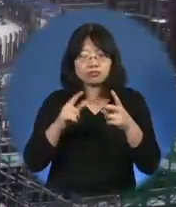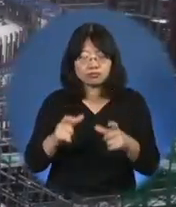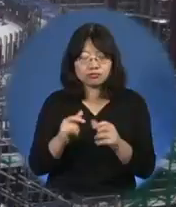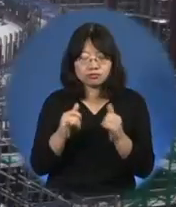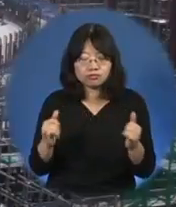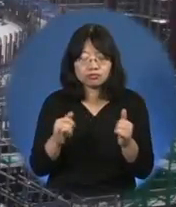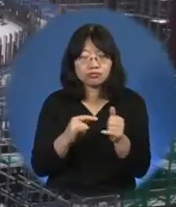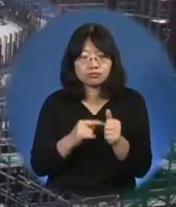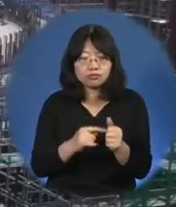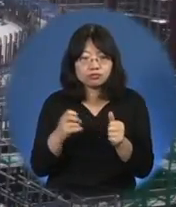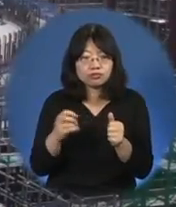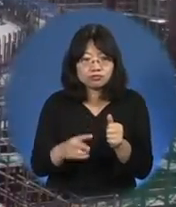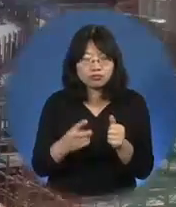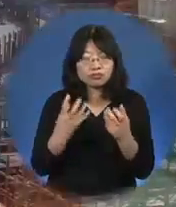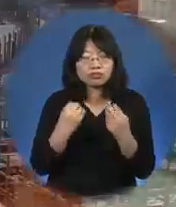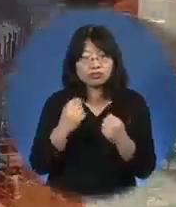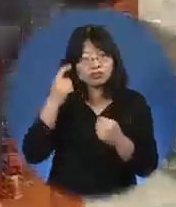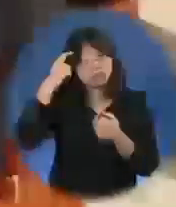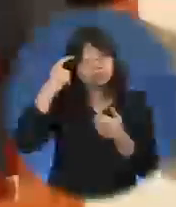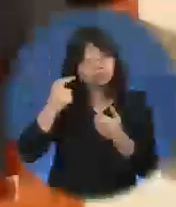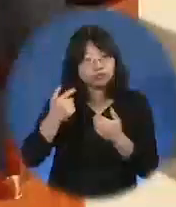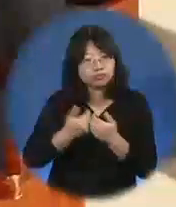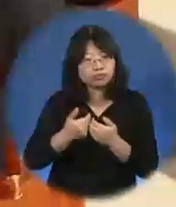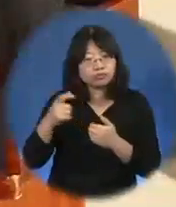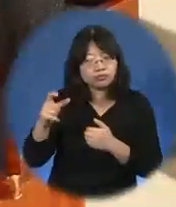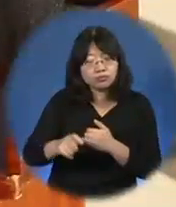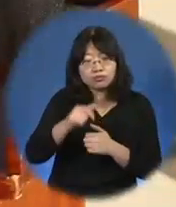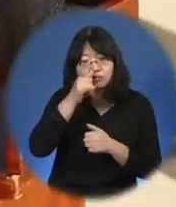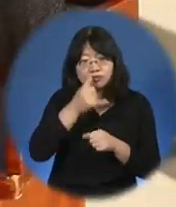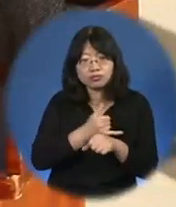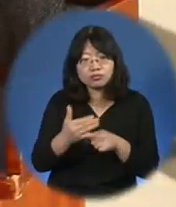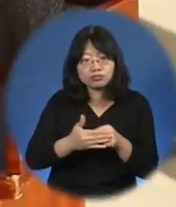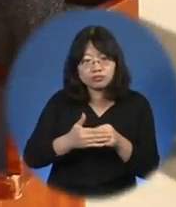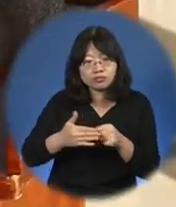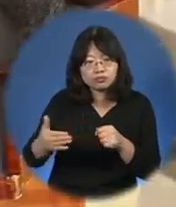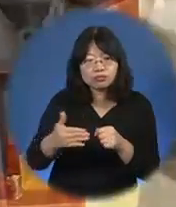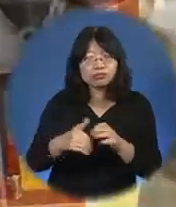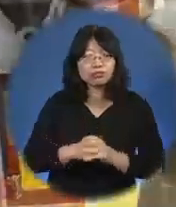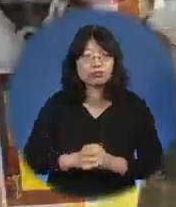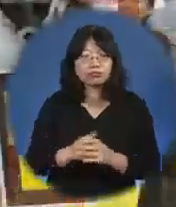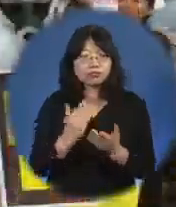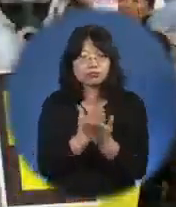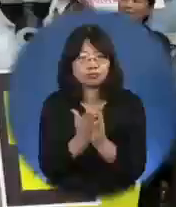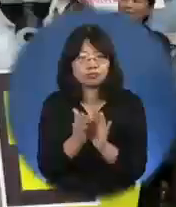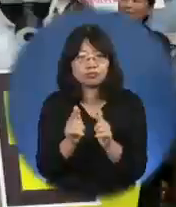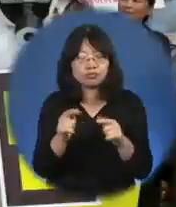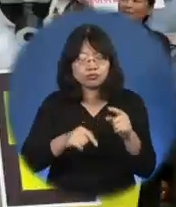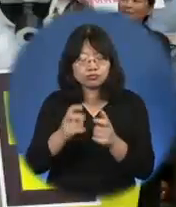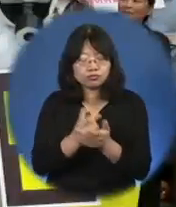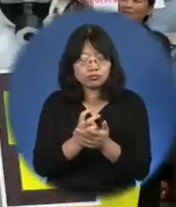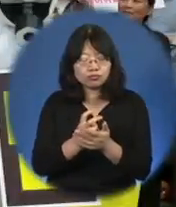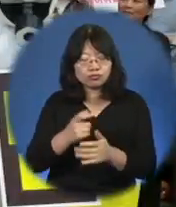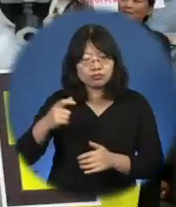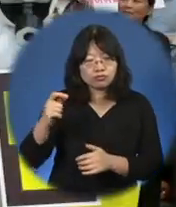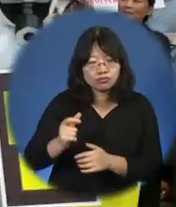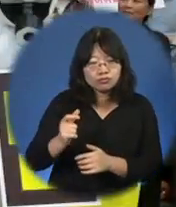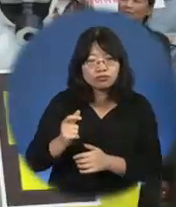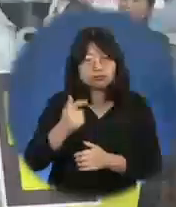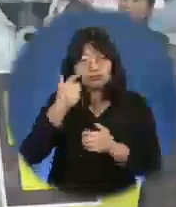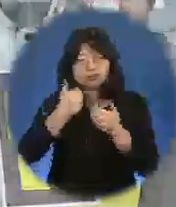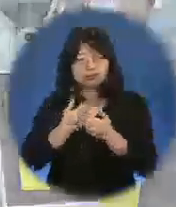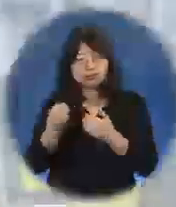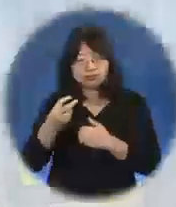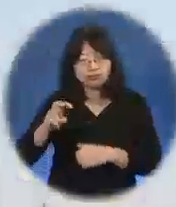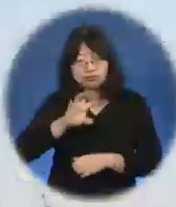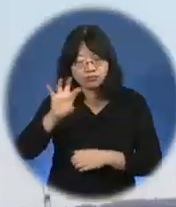지역 주민들이라든지 상당히 또 강한 반발들이 있었거든요. 네. 이런 반발들을 뭐 정책 강행, 반발 이런 갈등을